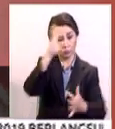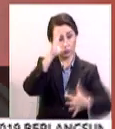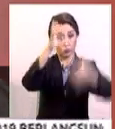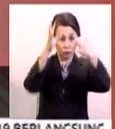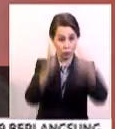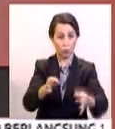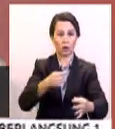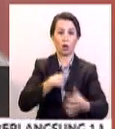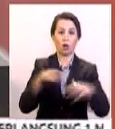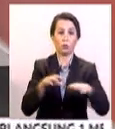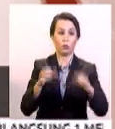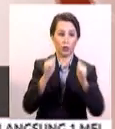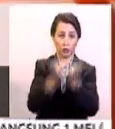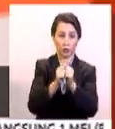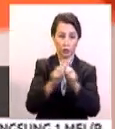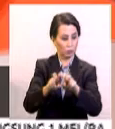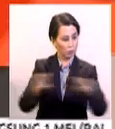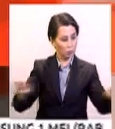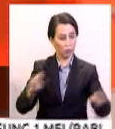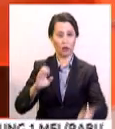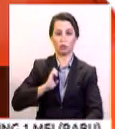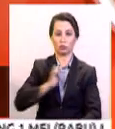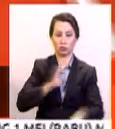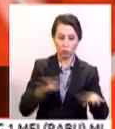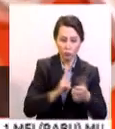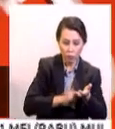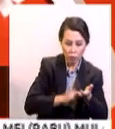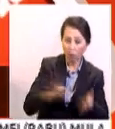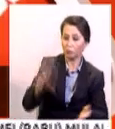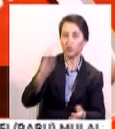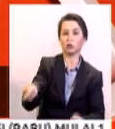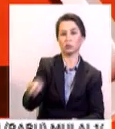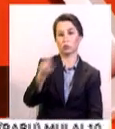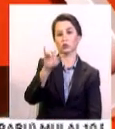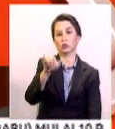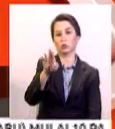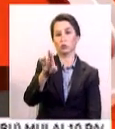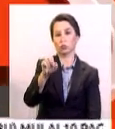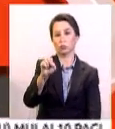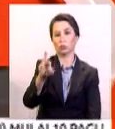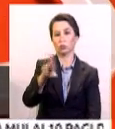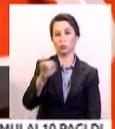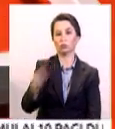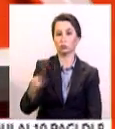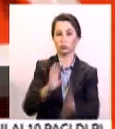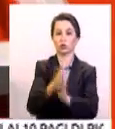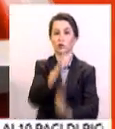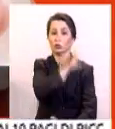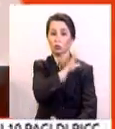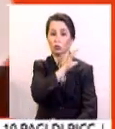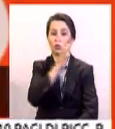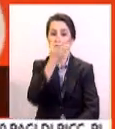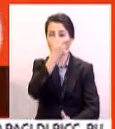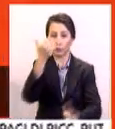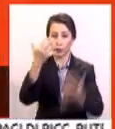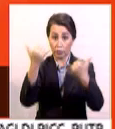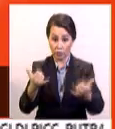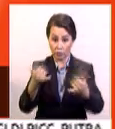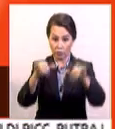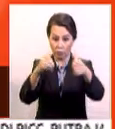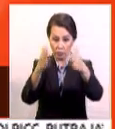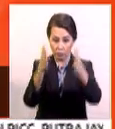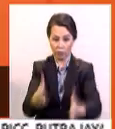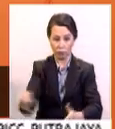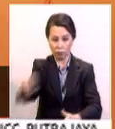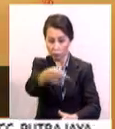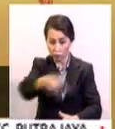yang saya buat bersama barisan Exco, yang mana bagi saya sekarang ni mungkin pemain yang ada ni